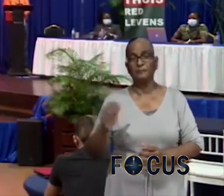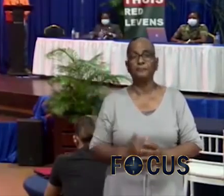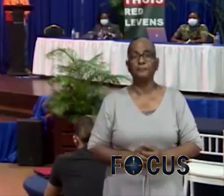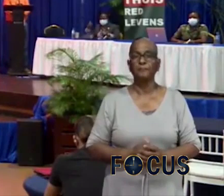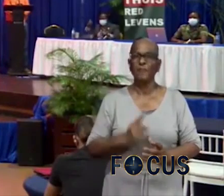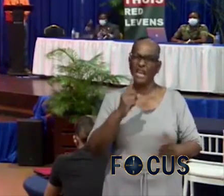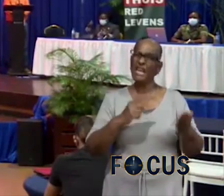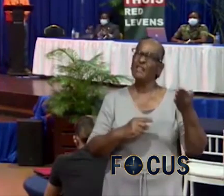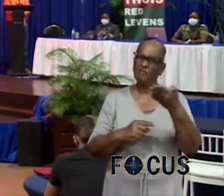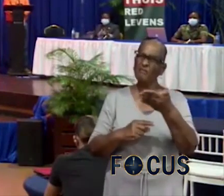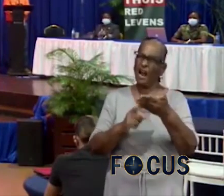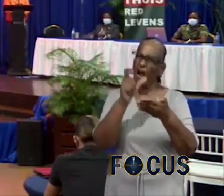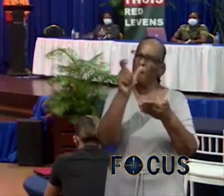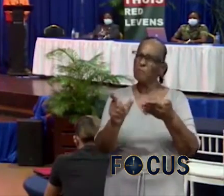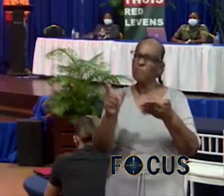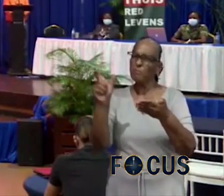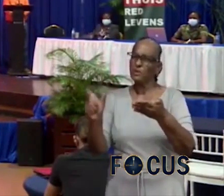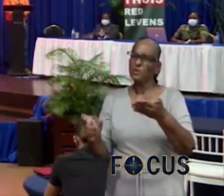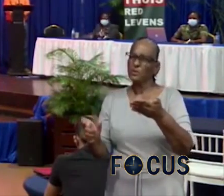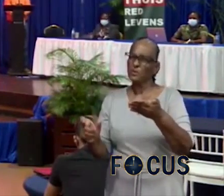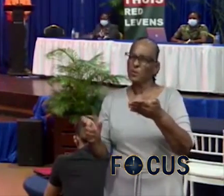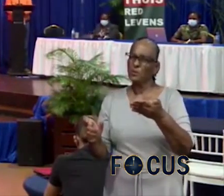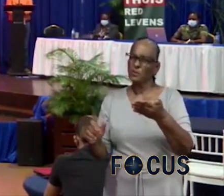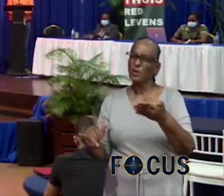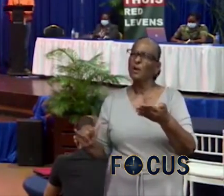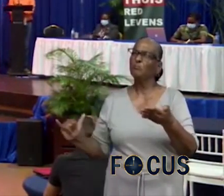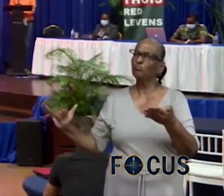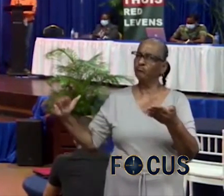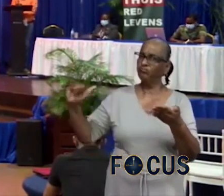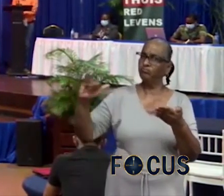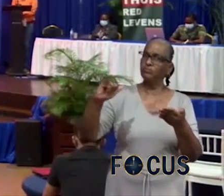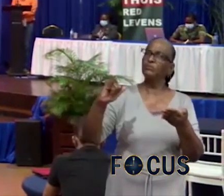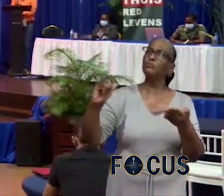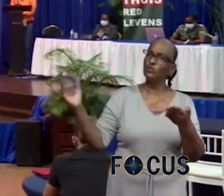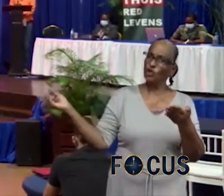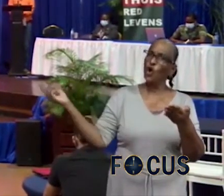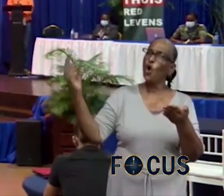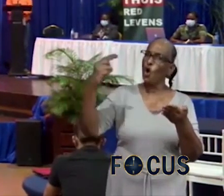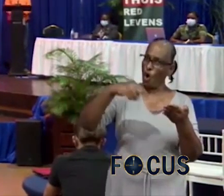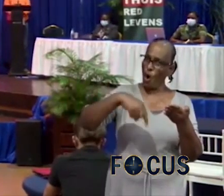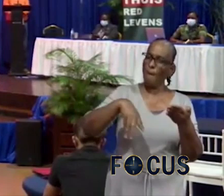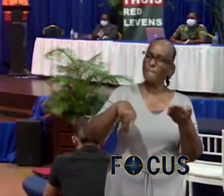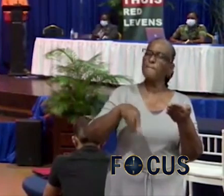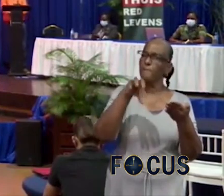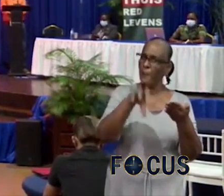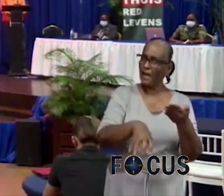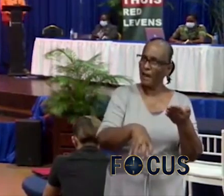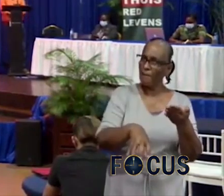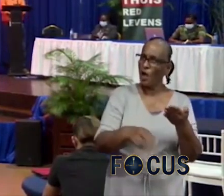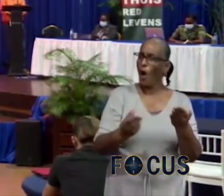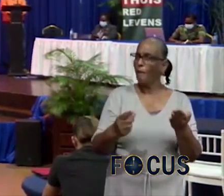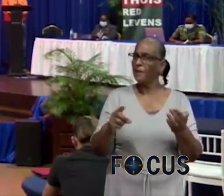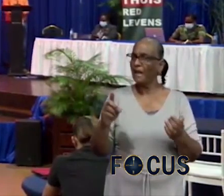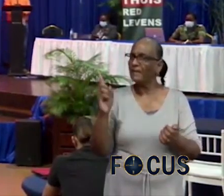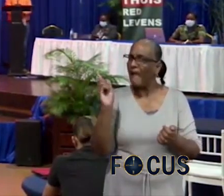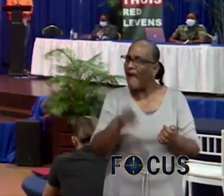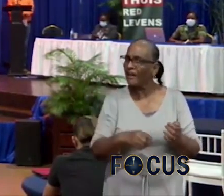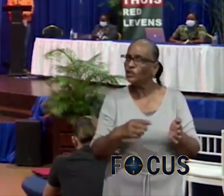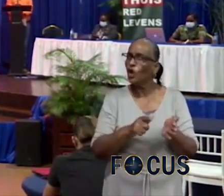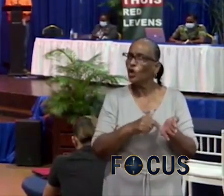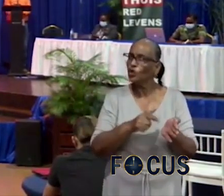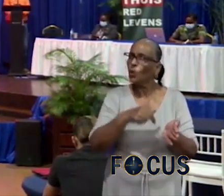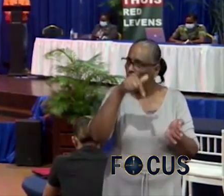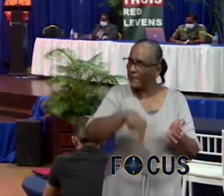een vraag over personen die moeten afreizen naar Paramaribo vanwege acute medische redenen of hulp dat ze nodig